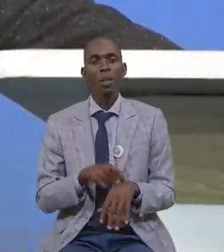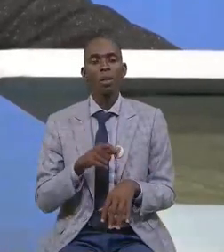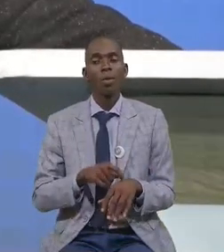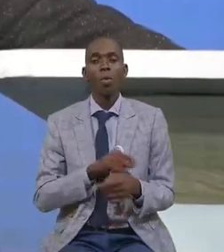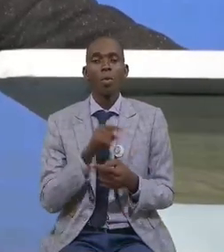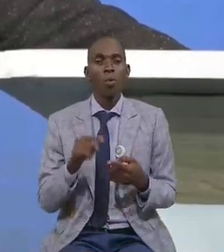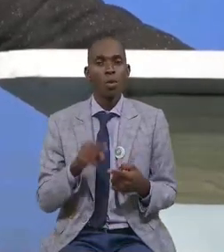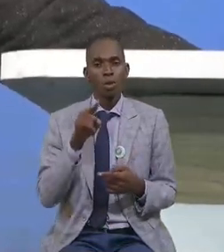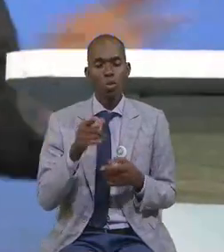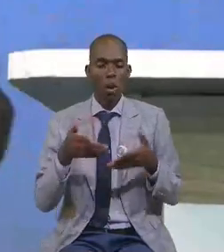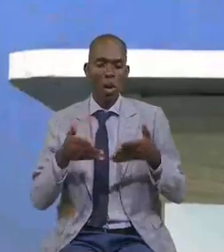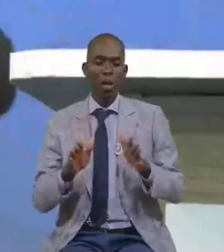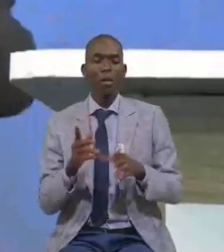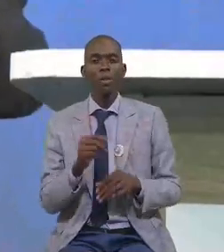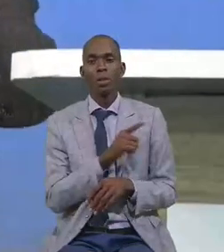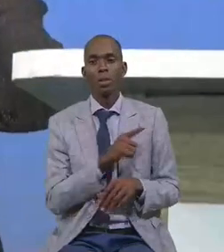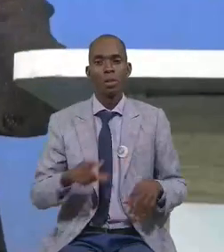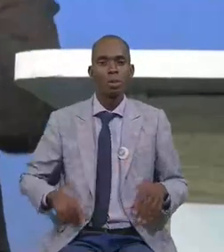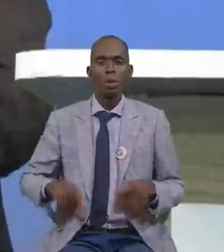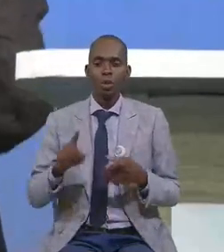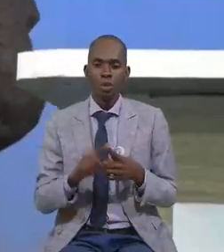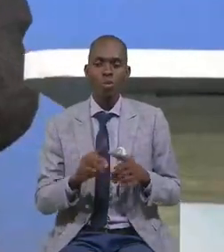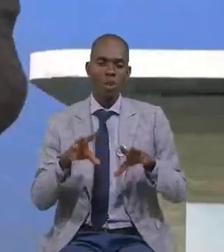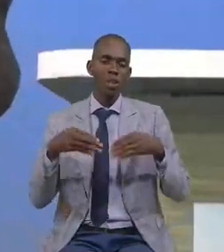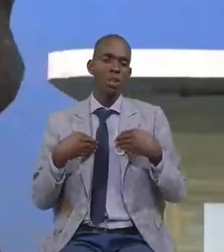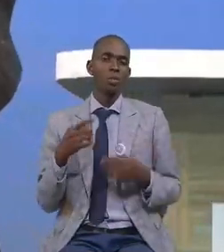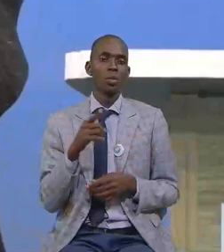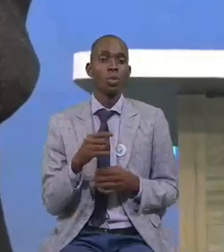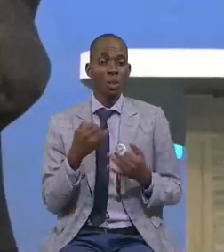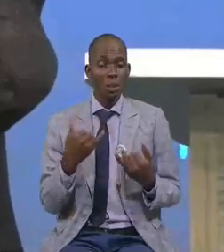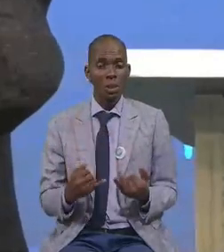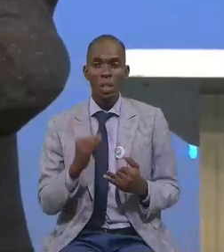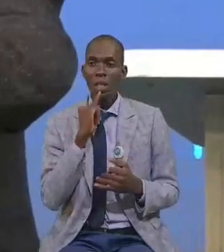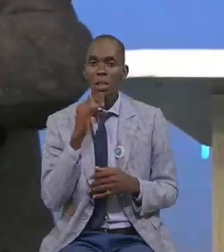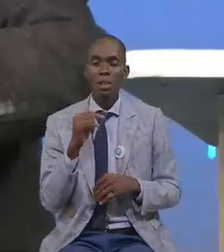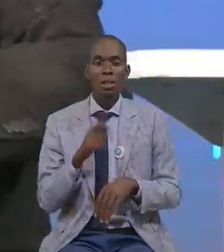Vous permettez au Seigneur de vous recevoir. Voici le